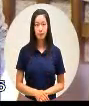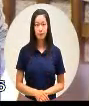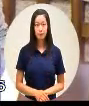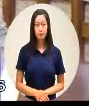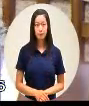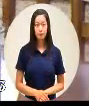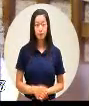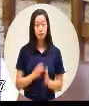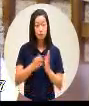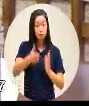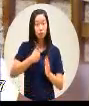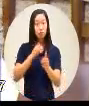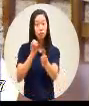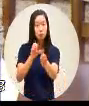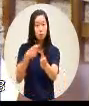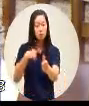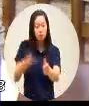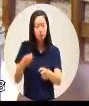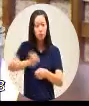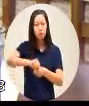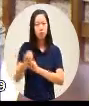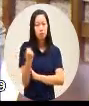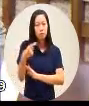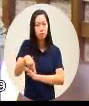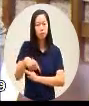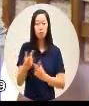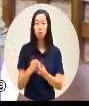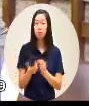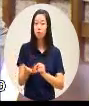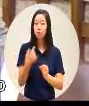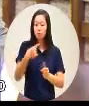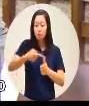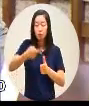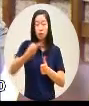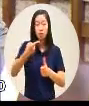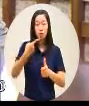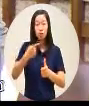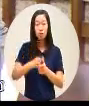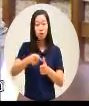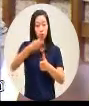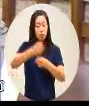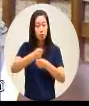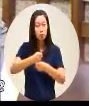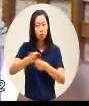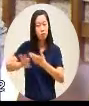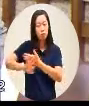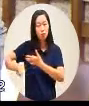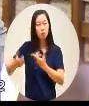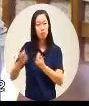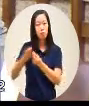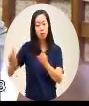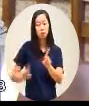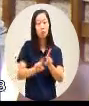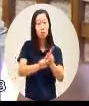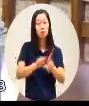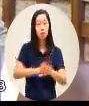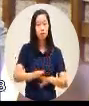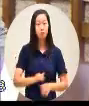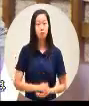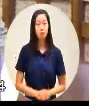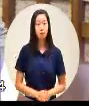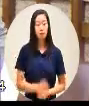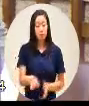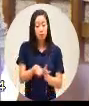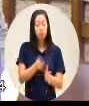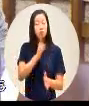我是局长说要加强这个部分，因为率先，如果高雄市率先，其他县市会跟进。这本来你